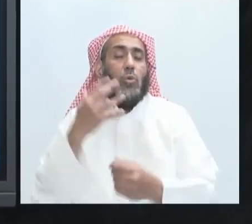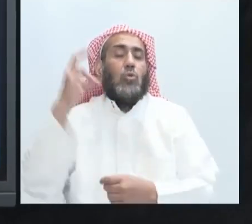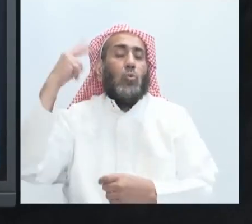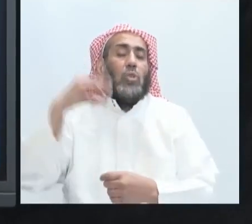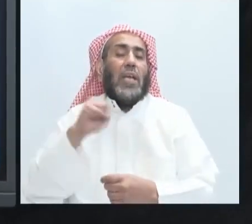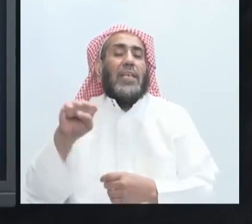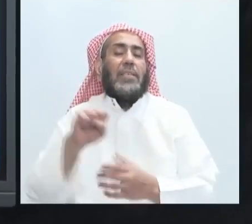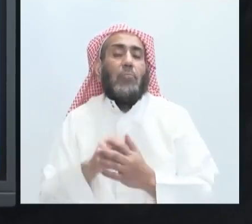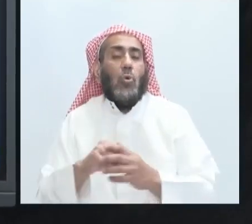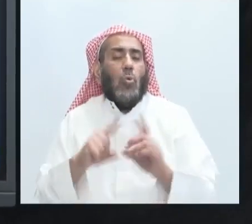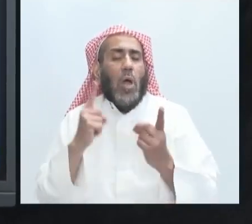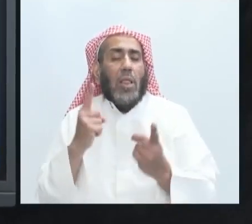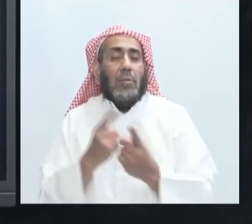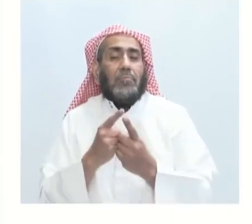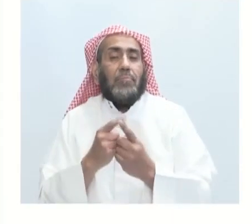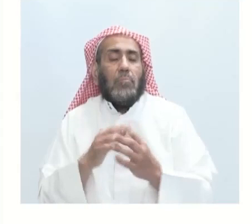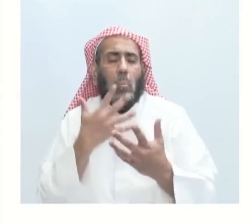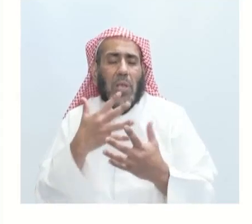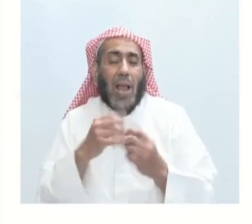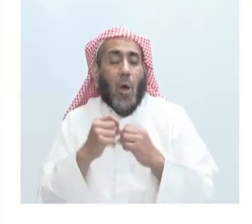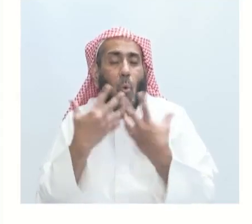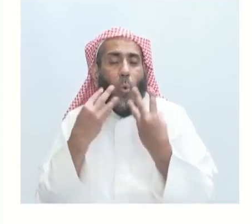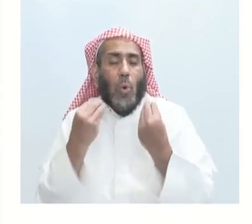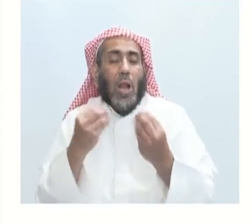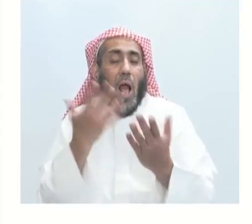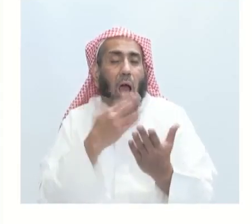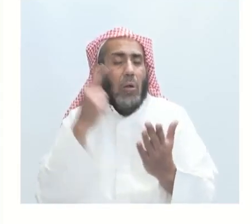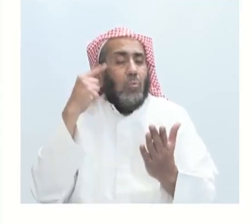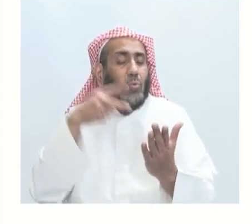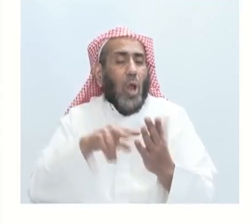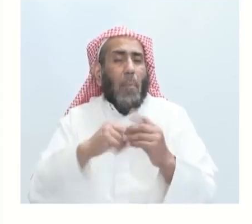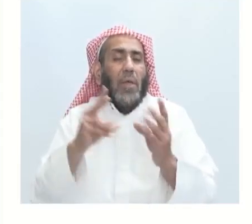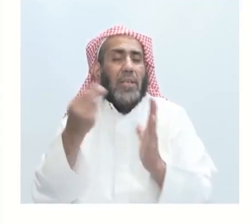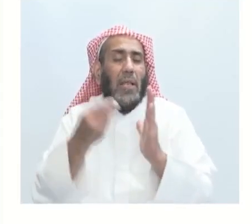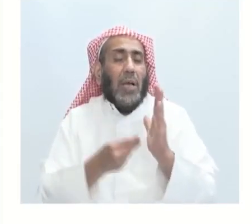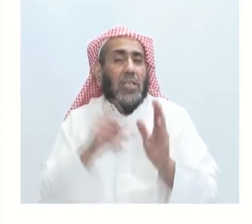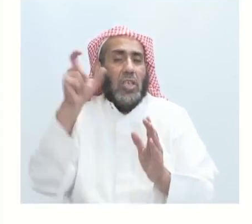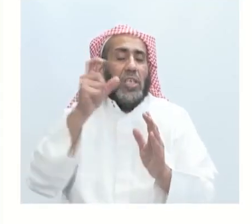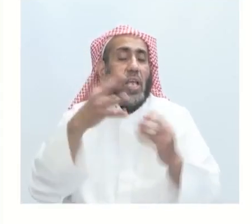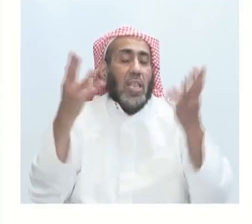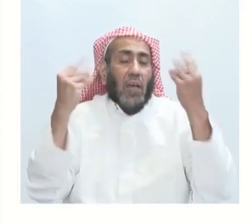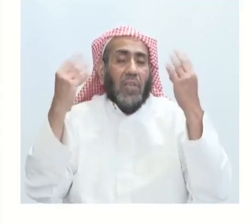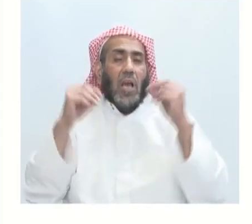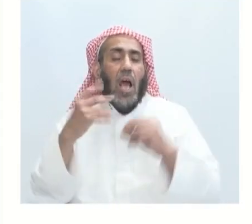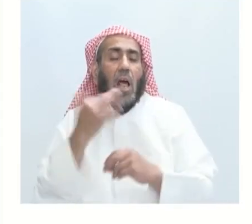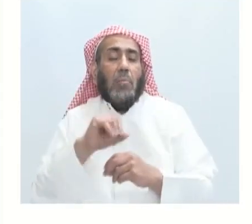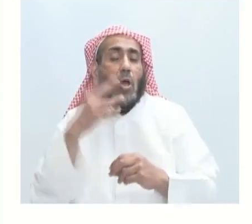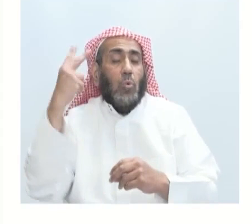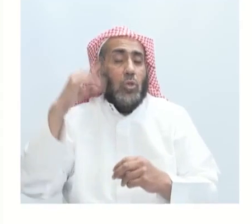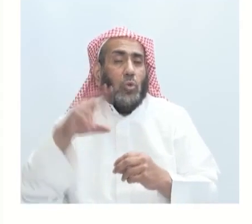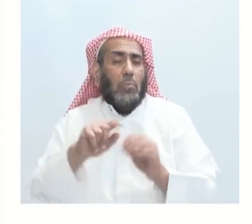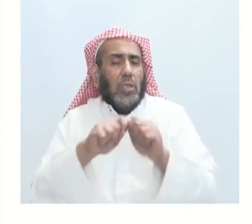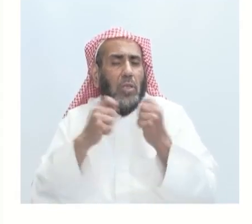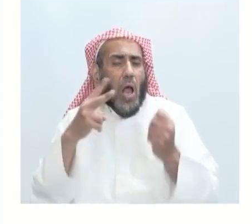خاصه وتمثل مائده سهله وجميله وميسره للقارئ الذي يريد ان يطلع على بعض الكتابات الشخصيات الثقافيه العربيه والسعوديه عبر